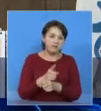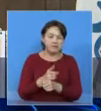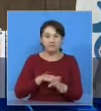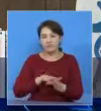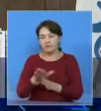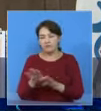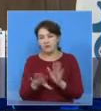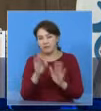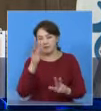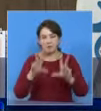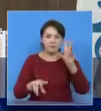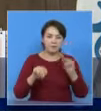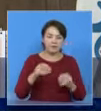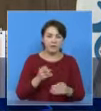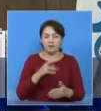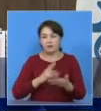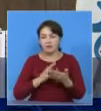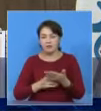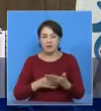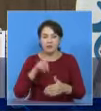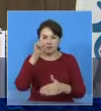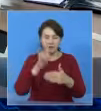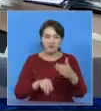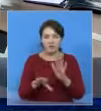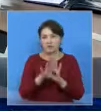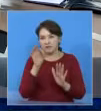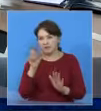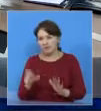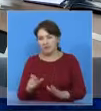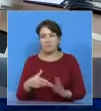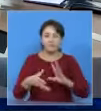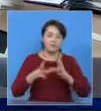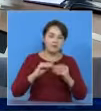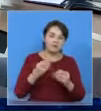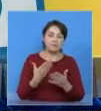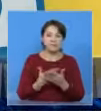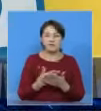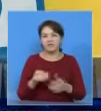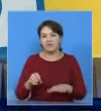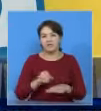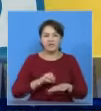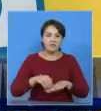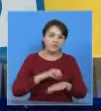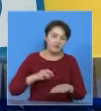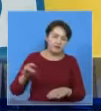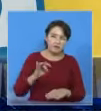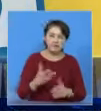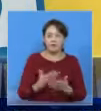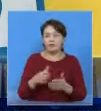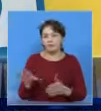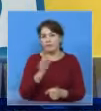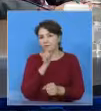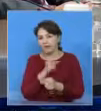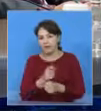выполнить предвыборные обещания и оправдать доверие избирателей. Подводя итоги заседания, глава региона поручил всем акимам районов,